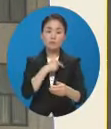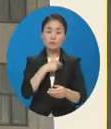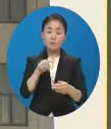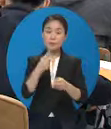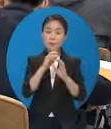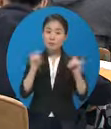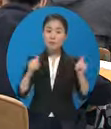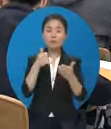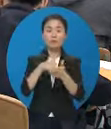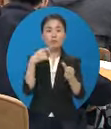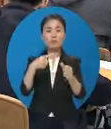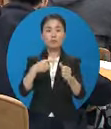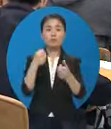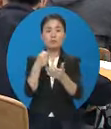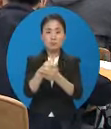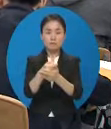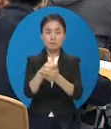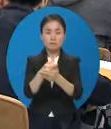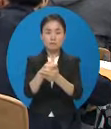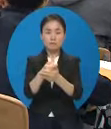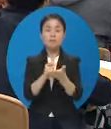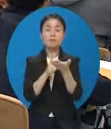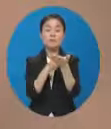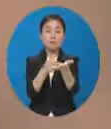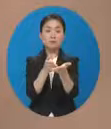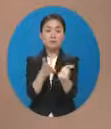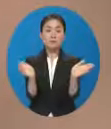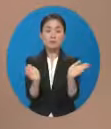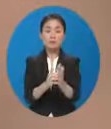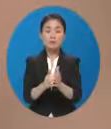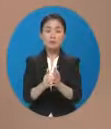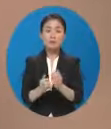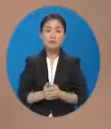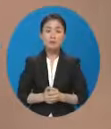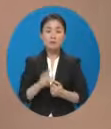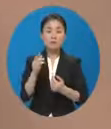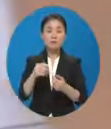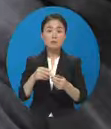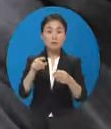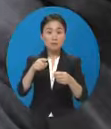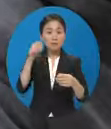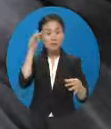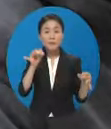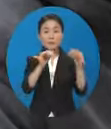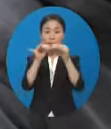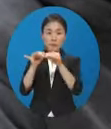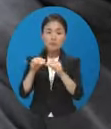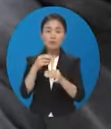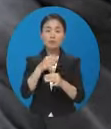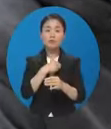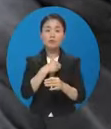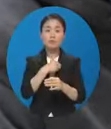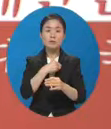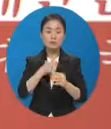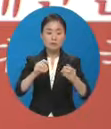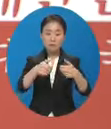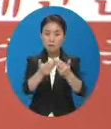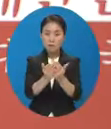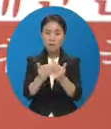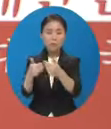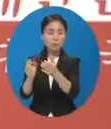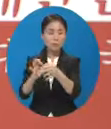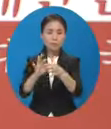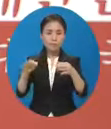발휘했습니다 학교에서의 인성교육이 사회에 근간이 된다는데 동의하는 의원들이 초당적으로 뜻을 모은 겁니다